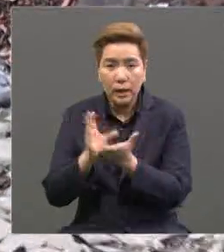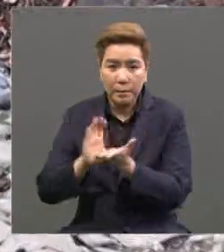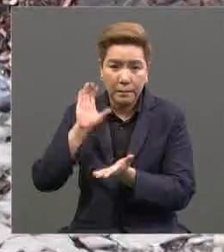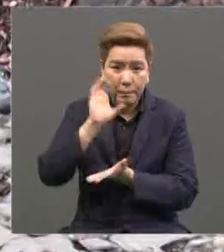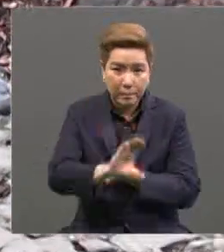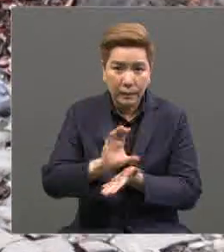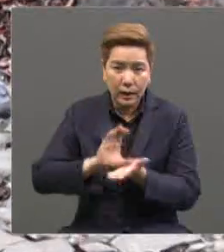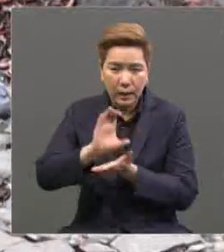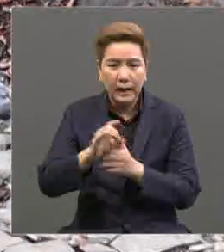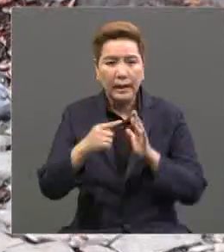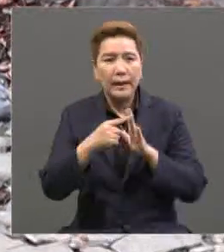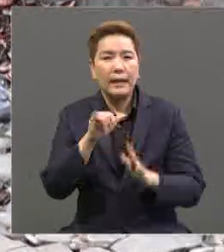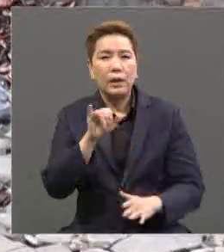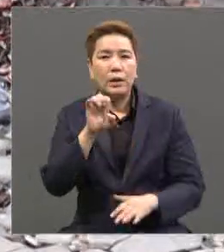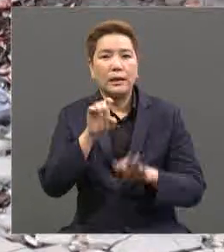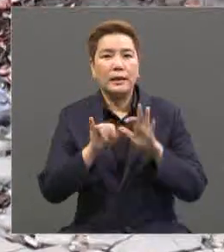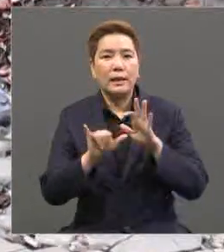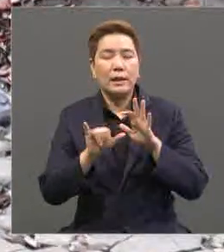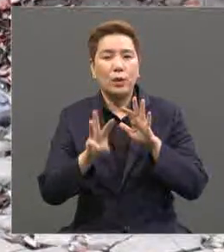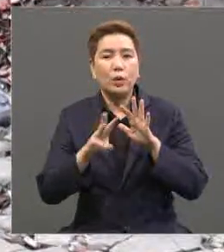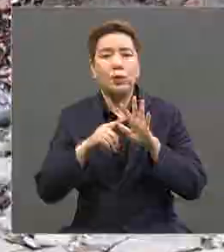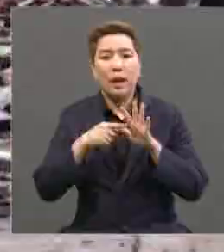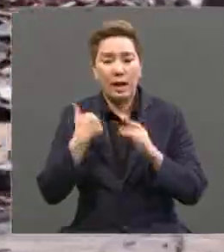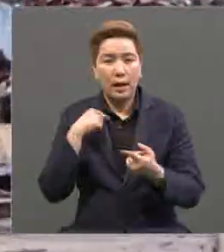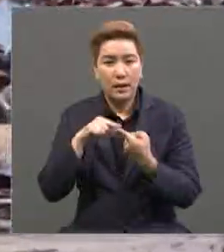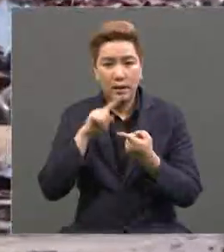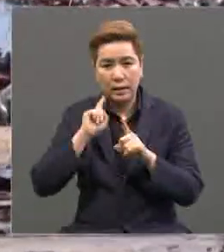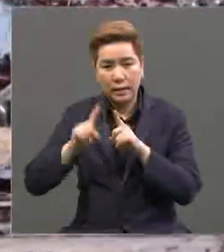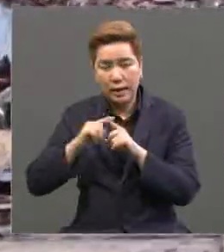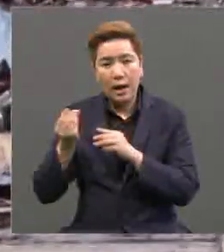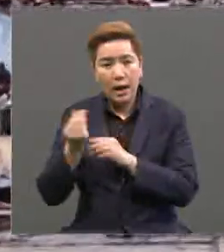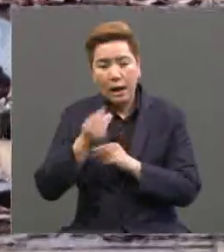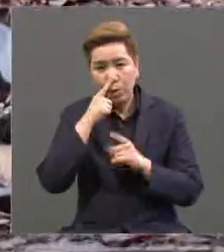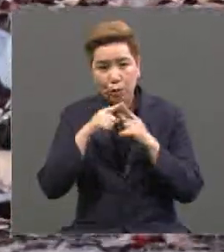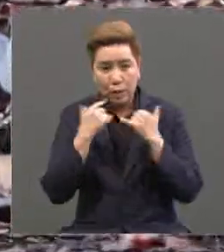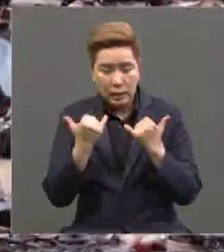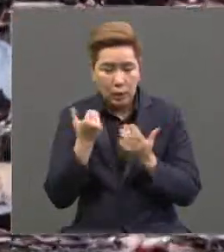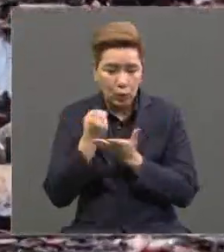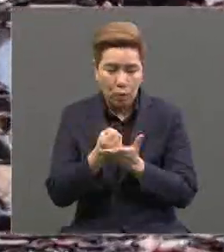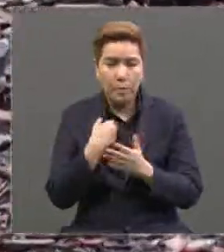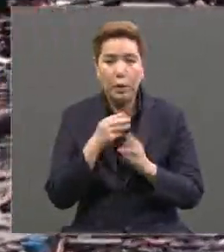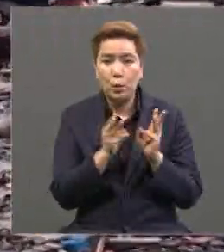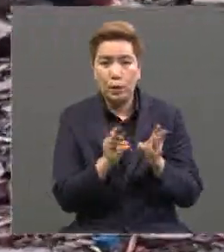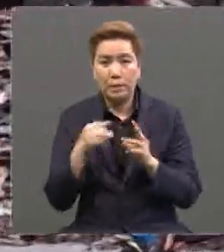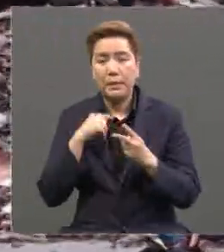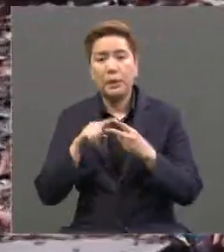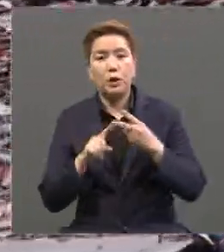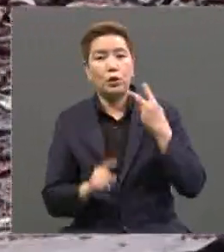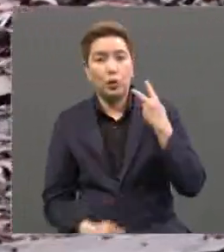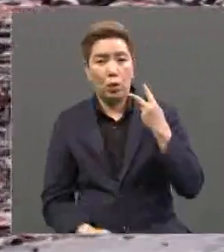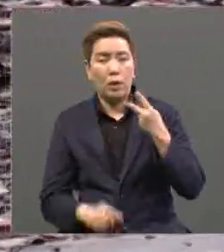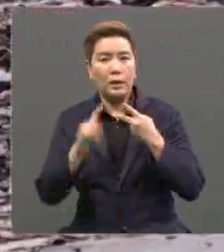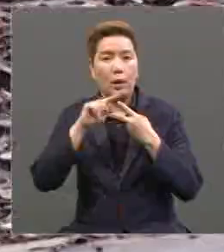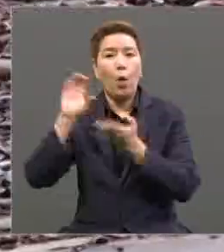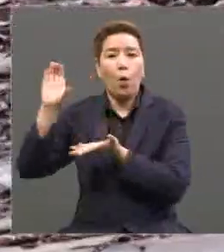ประมาณสำหรับการเยียวยาที่จะจ่ายให้โดยเร็วค่ะเพราะฉะนั้นณขณะนี้การช่วยเหลือเยียวยาเนี่ยมี2ช่องทางด้วยกันก็คือ